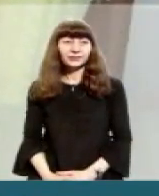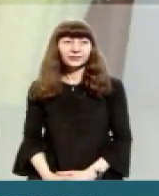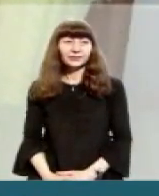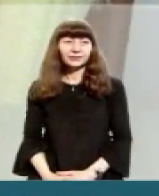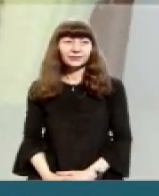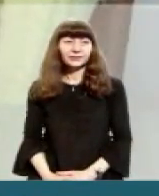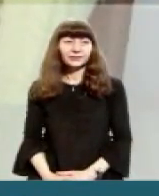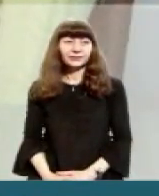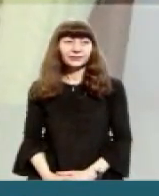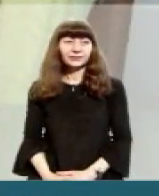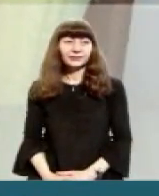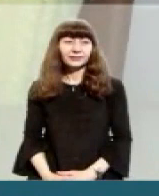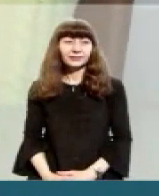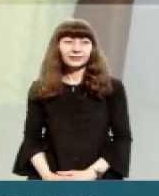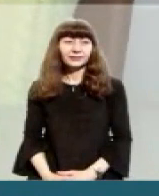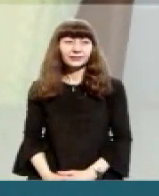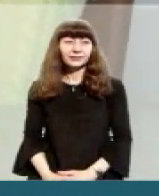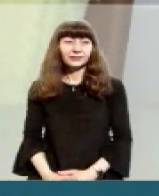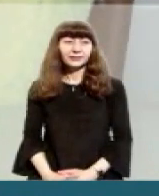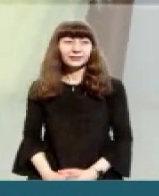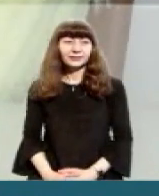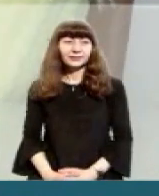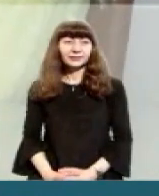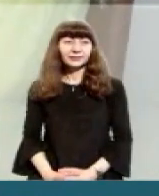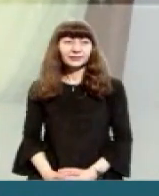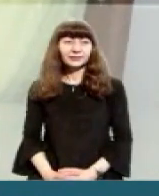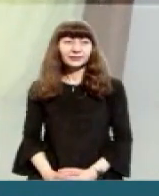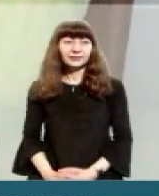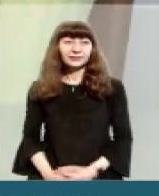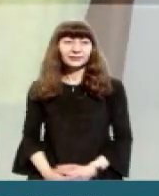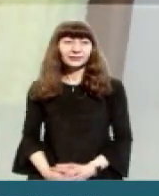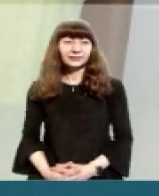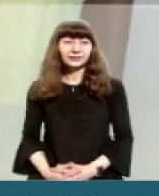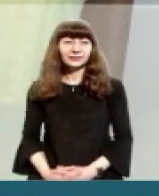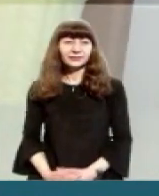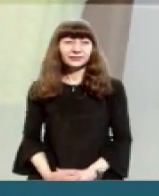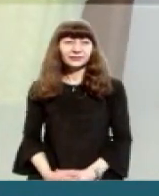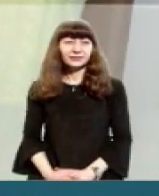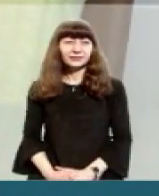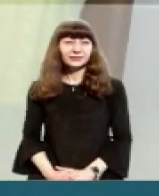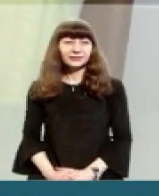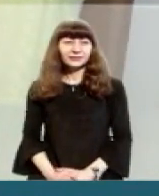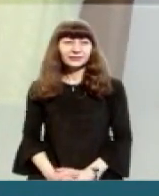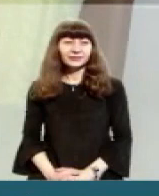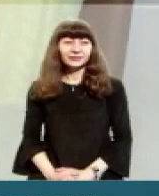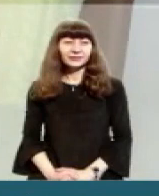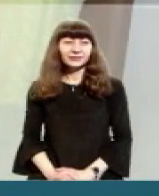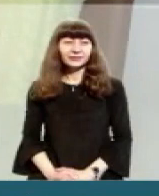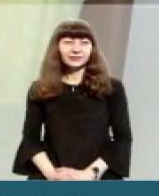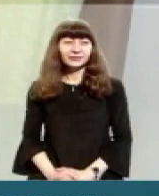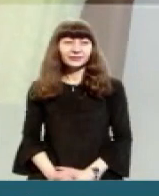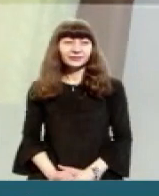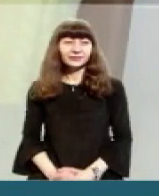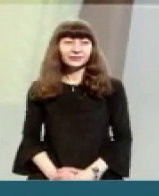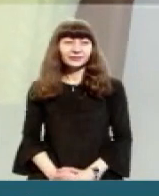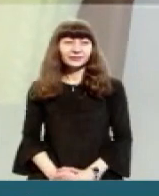Салиметсизбе, Маргарита. Каланыз қалай? Шүкір, амандық. Бүгін далада өте салқын. Қыс